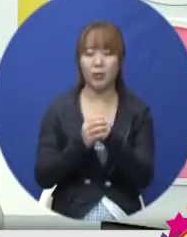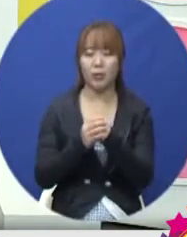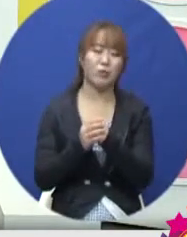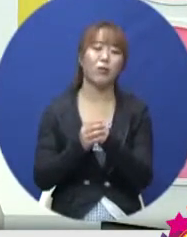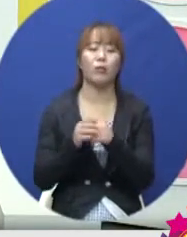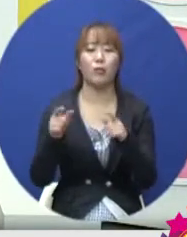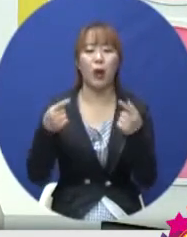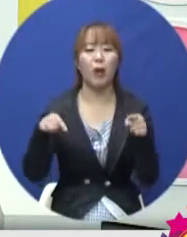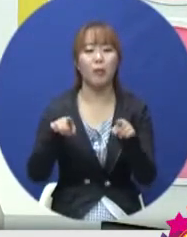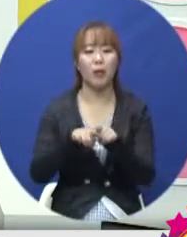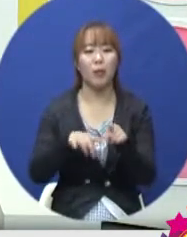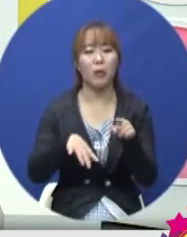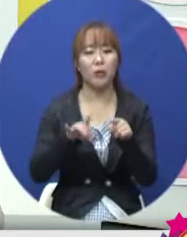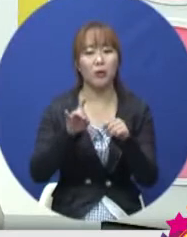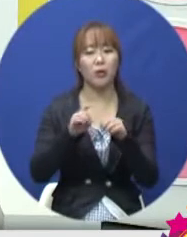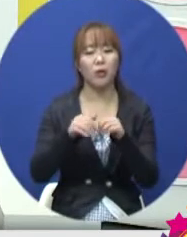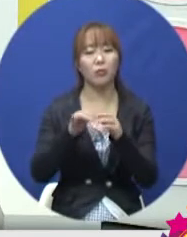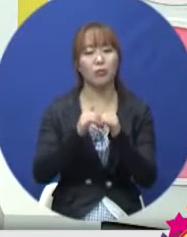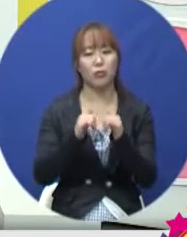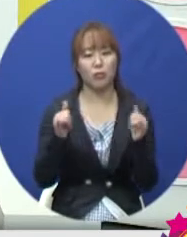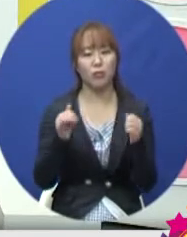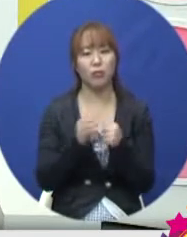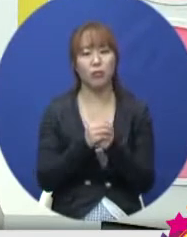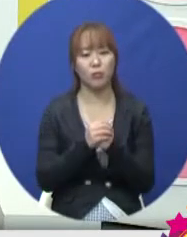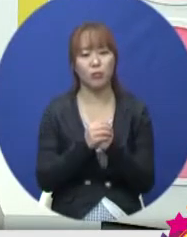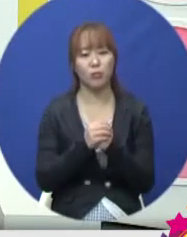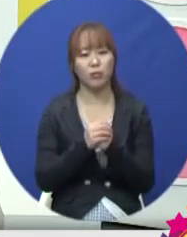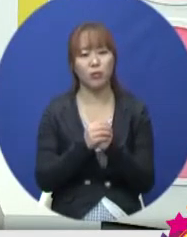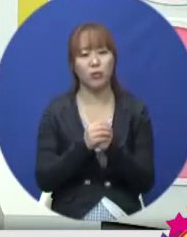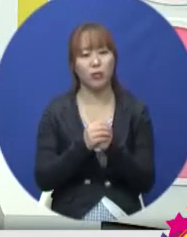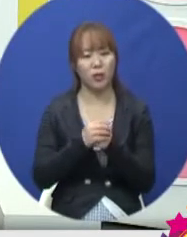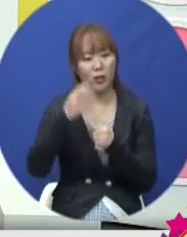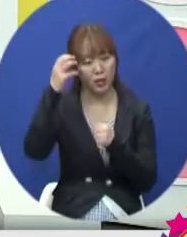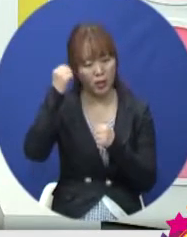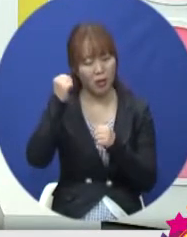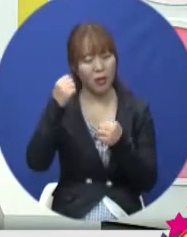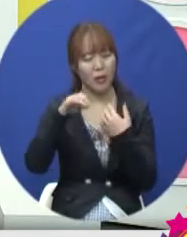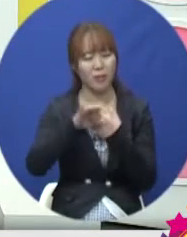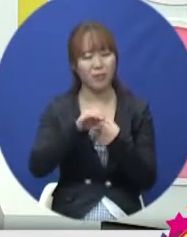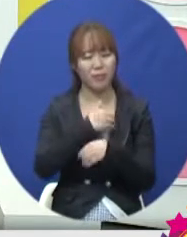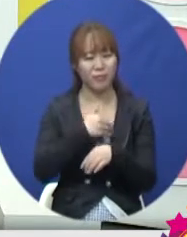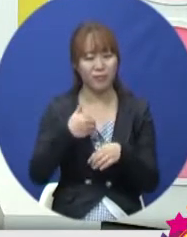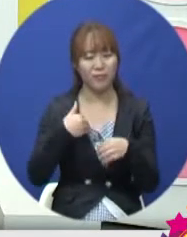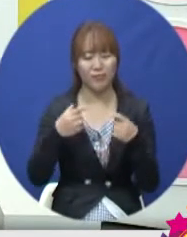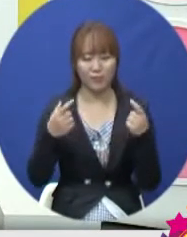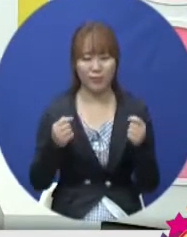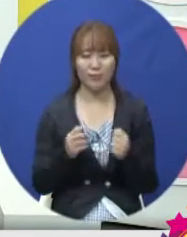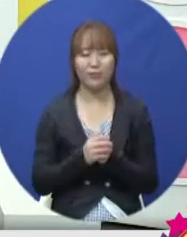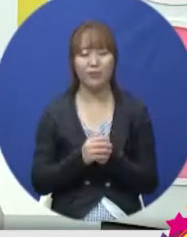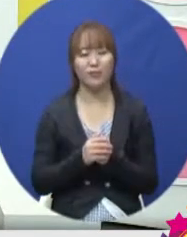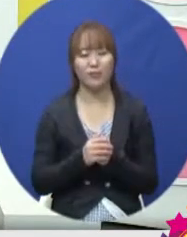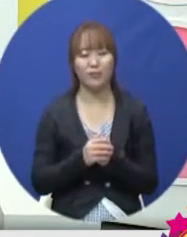신우의 자식들 보시고 먼저 가신 그분 이렇게 또. 그 기억하시고 이러면 되겠다. 그렇죠? 예, 예, 예.